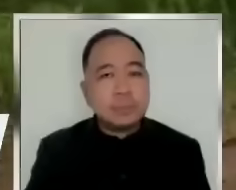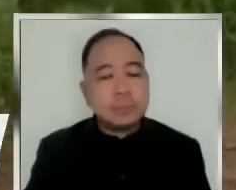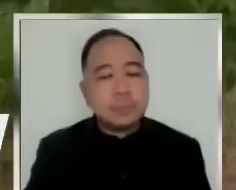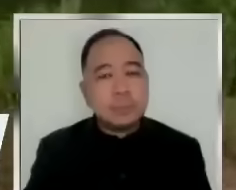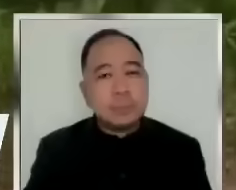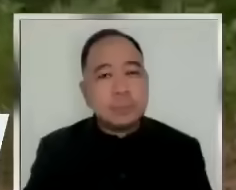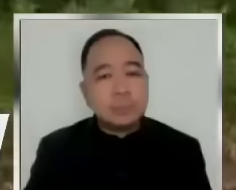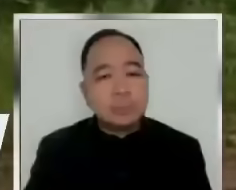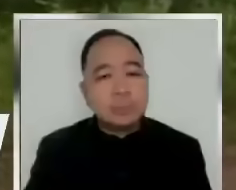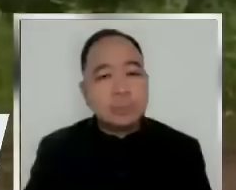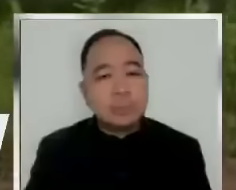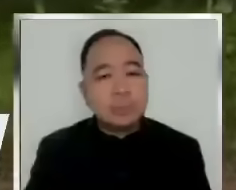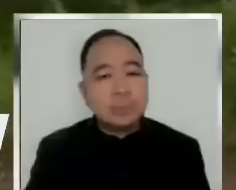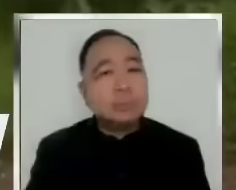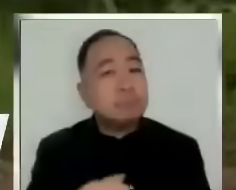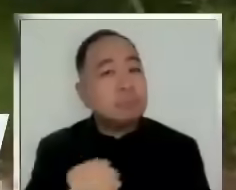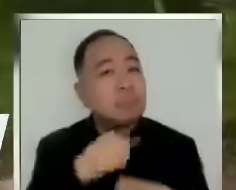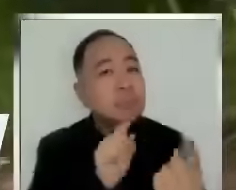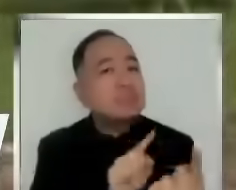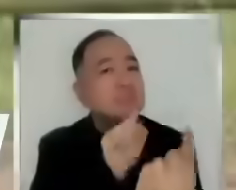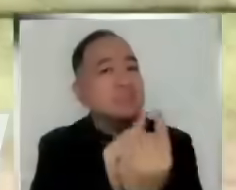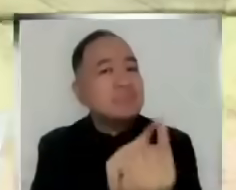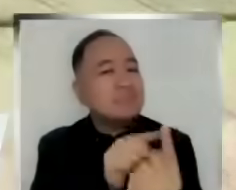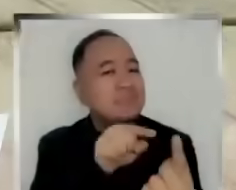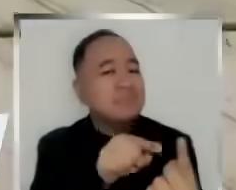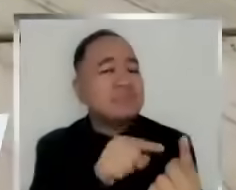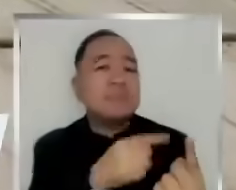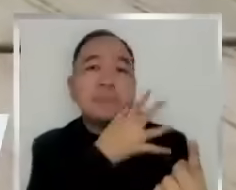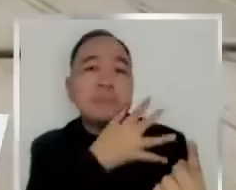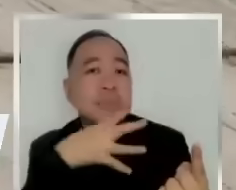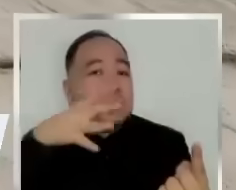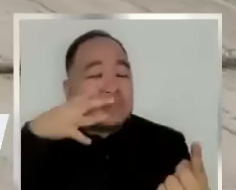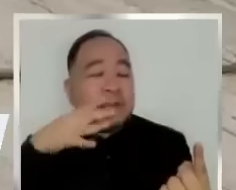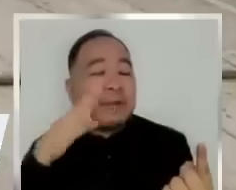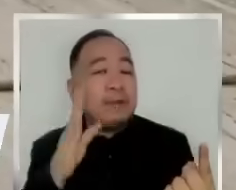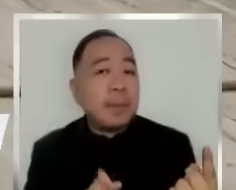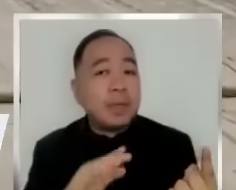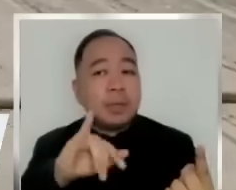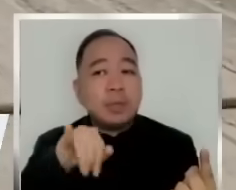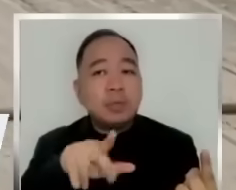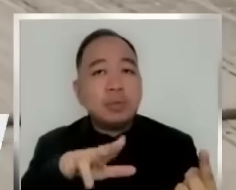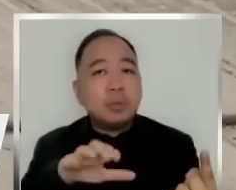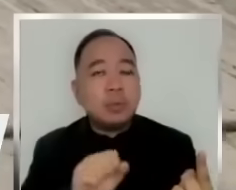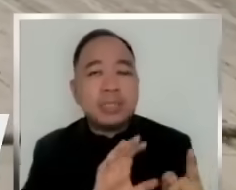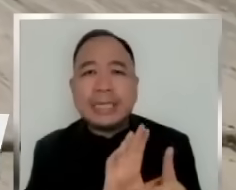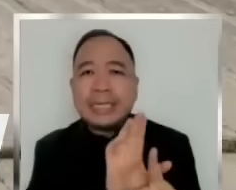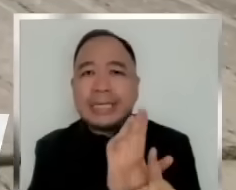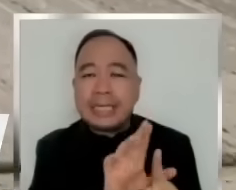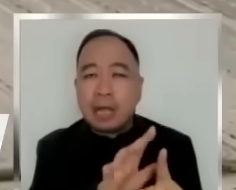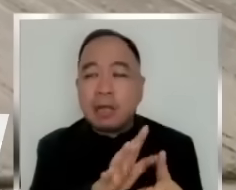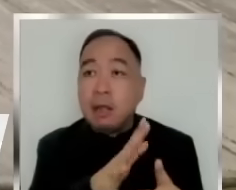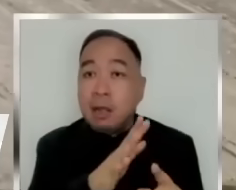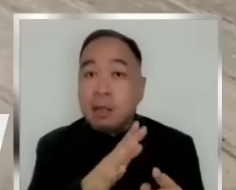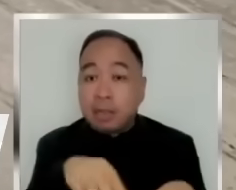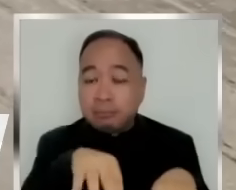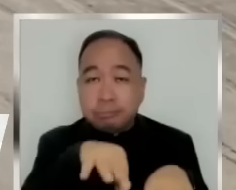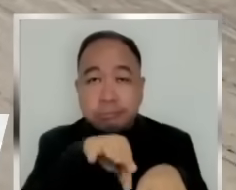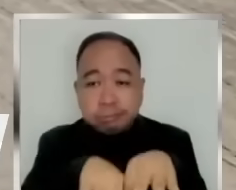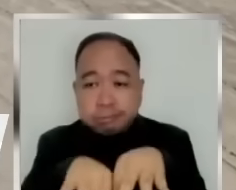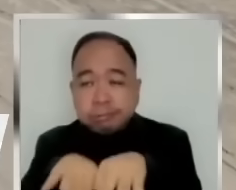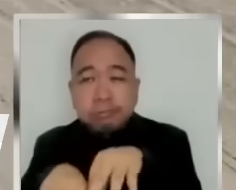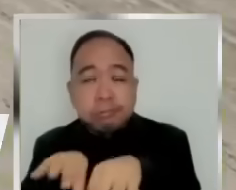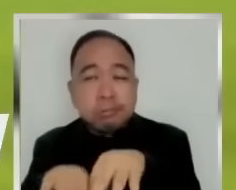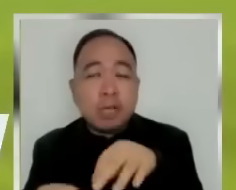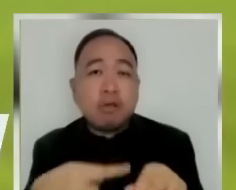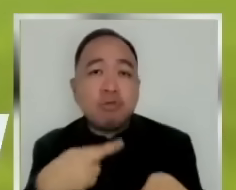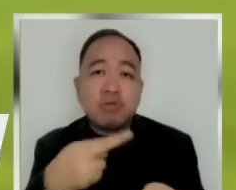Dito ko nakilala ang magsasakang si Julius, na nanuyot ang mga tanim na palay noong 2019. Yung nang El